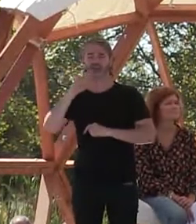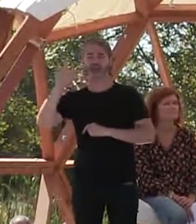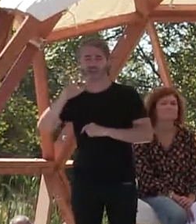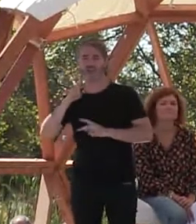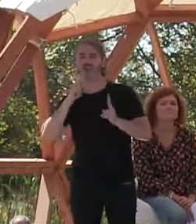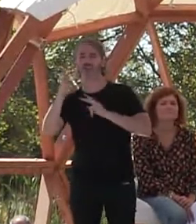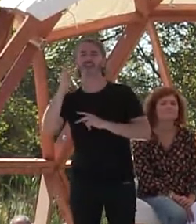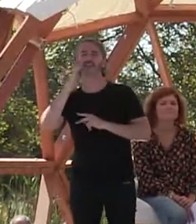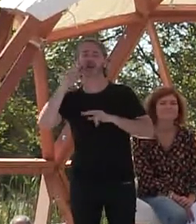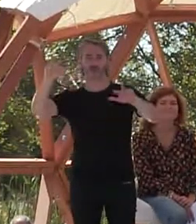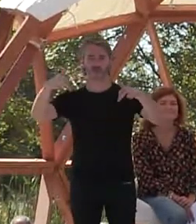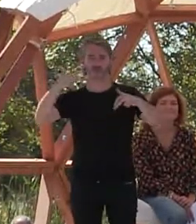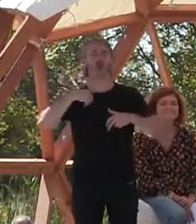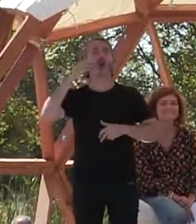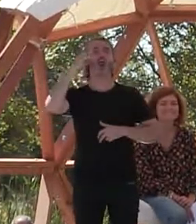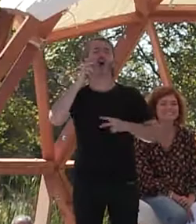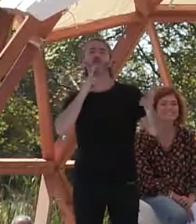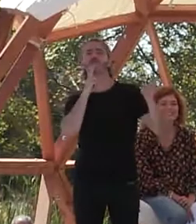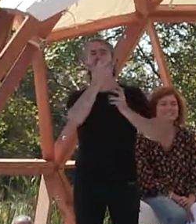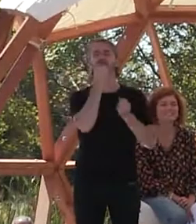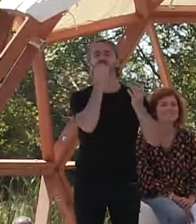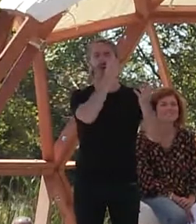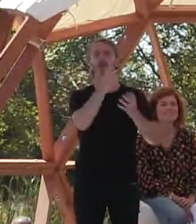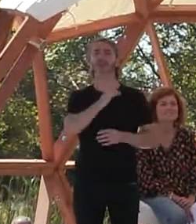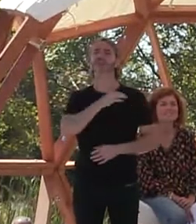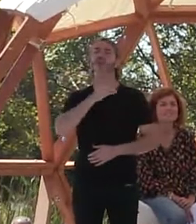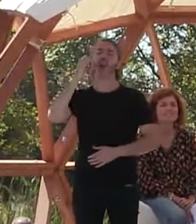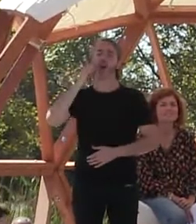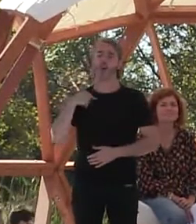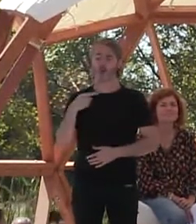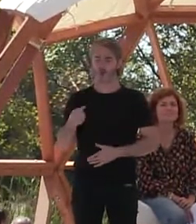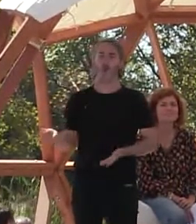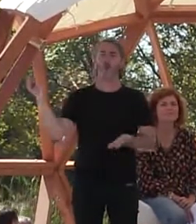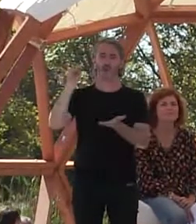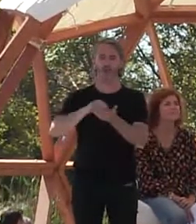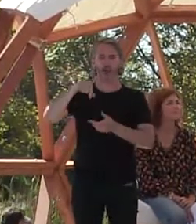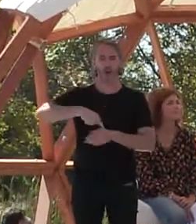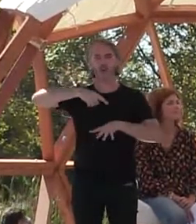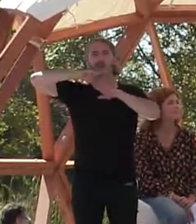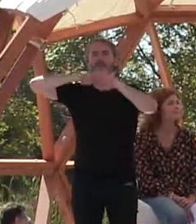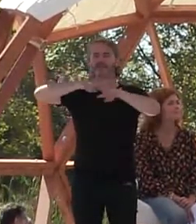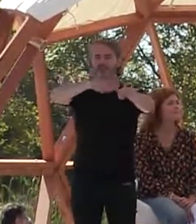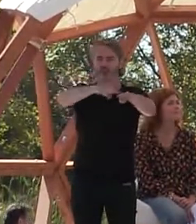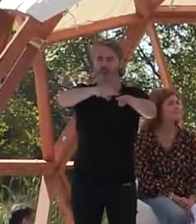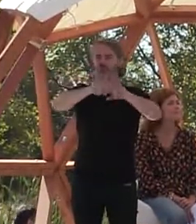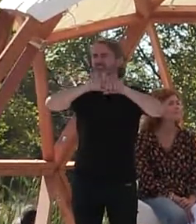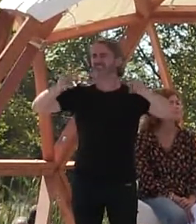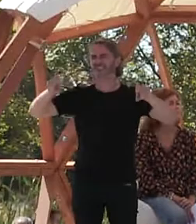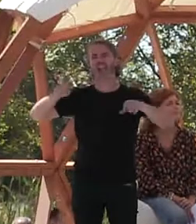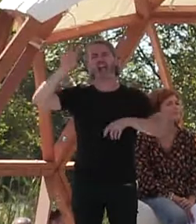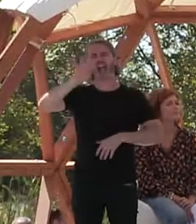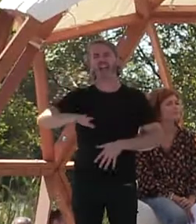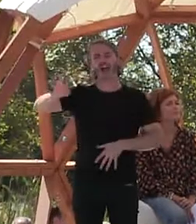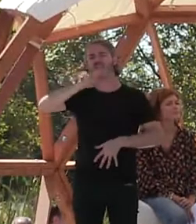Rajoy. Señor Rajoy, hoy, una vez más, habrán manifestaciones masivas en toda